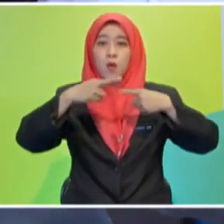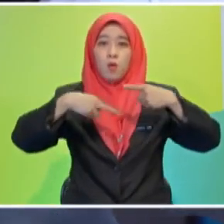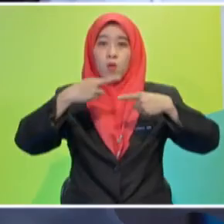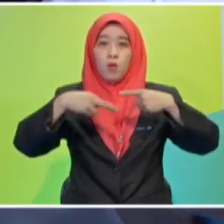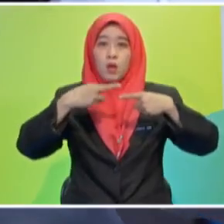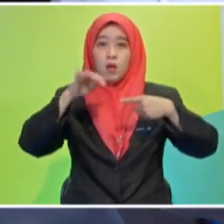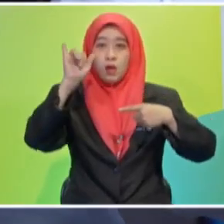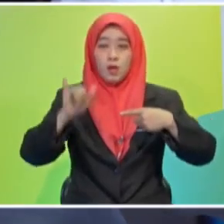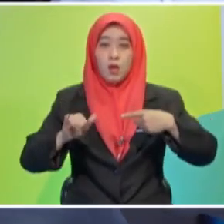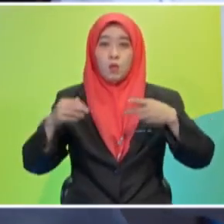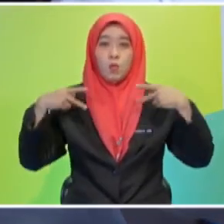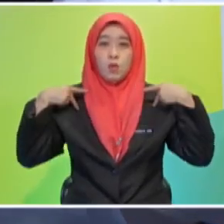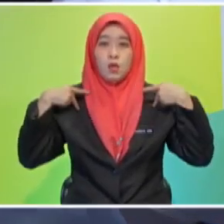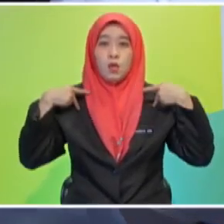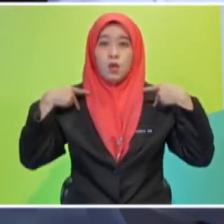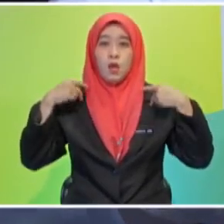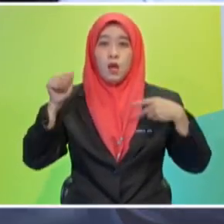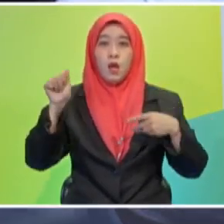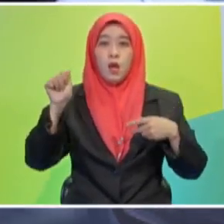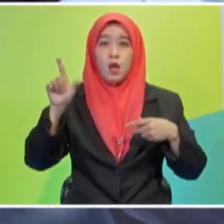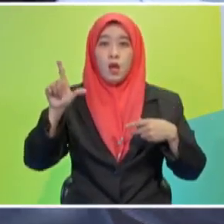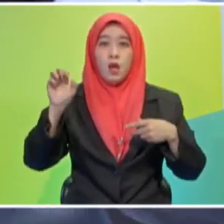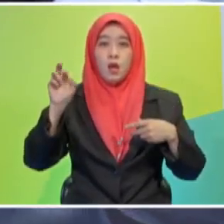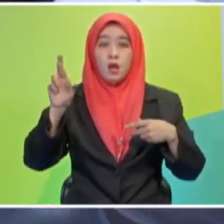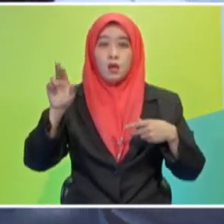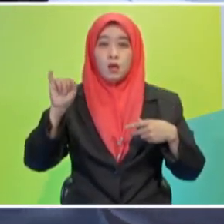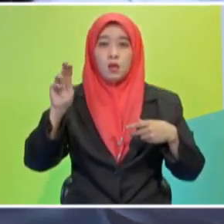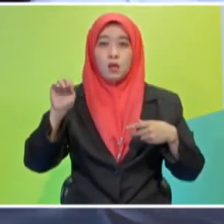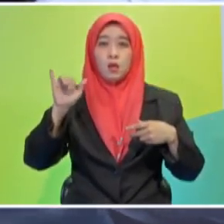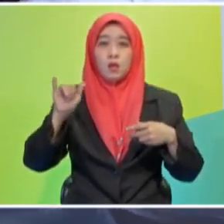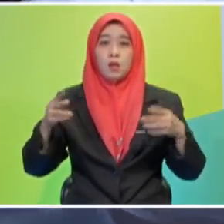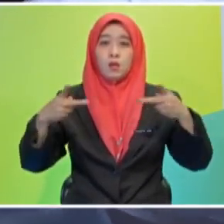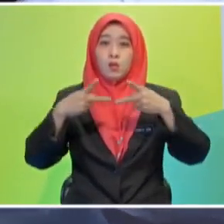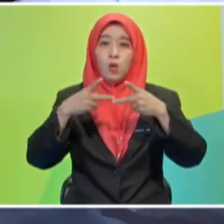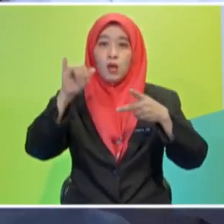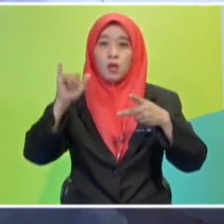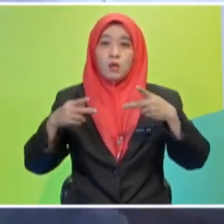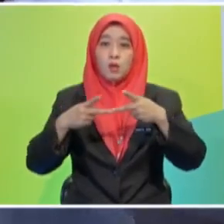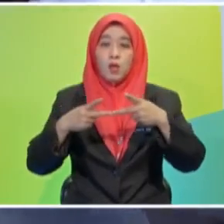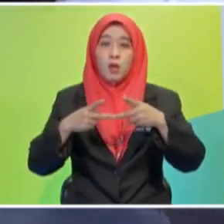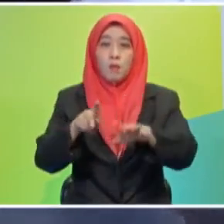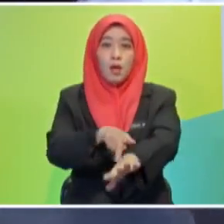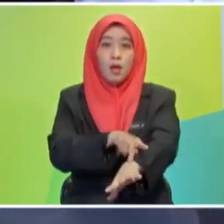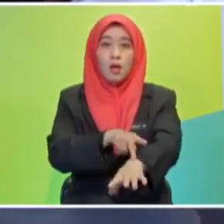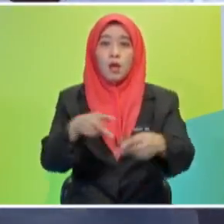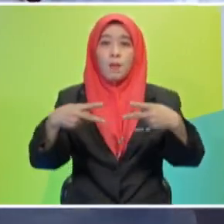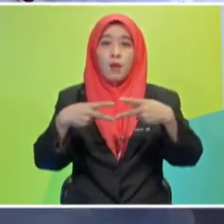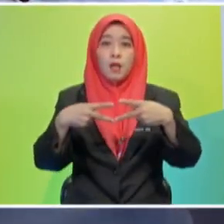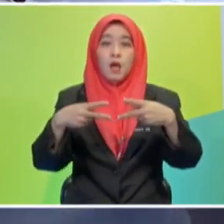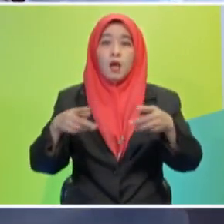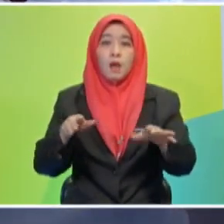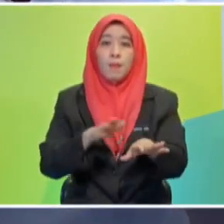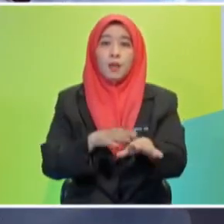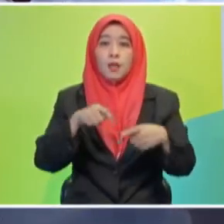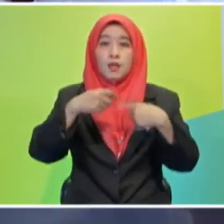mempunyai alur rim yang sesuai dipasang dengan tali atau rantai padanya. Tu